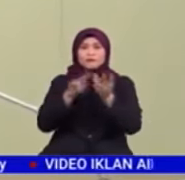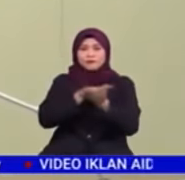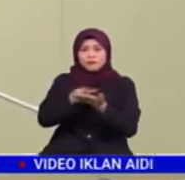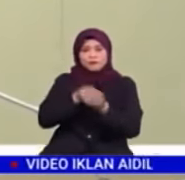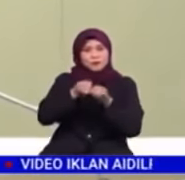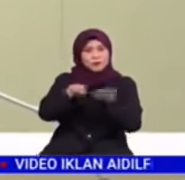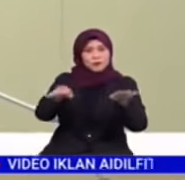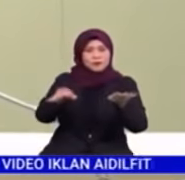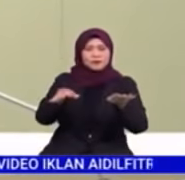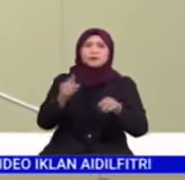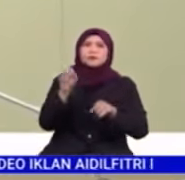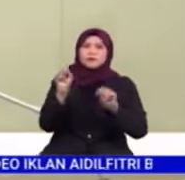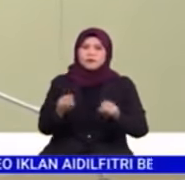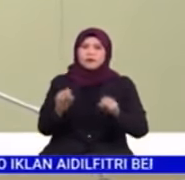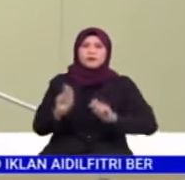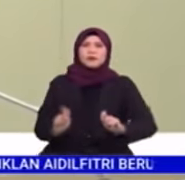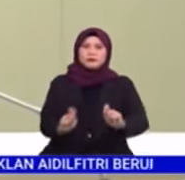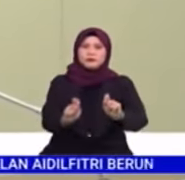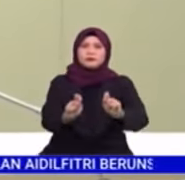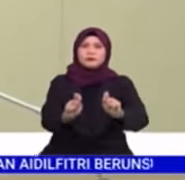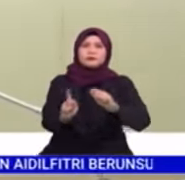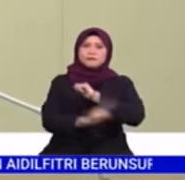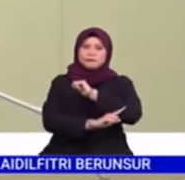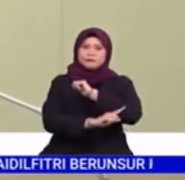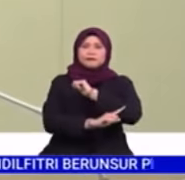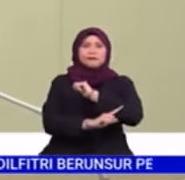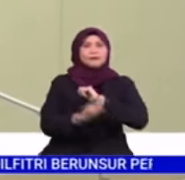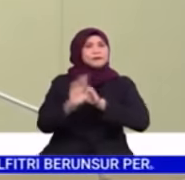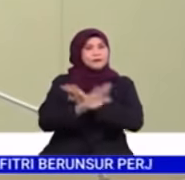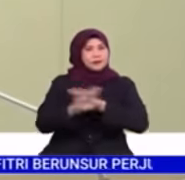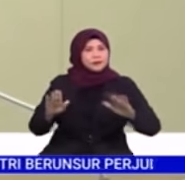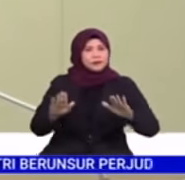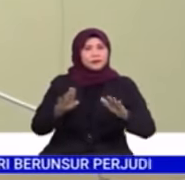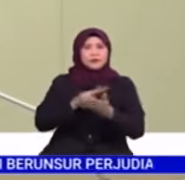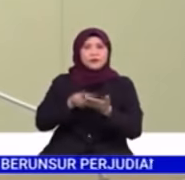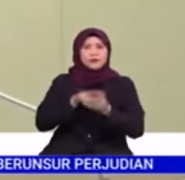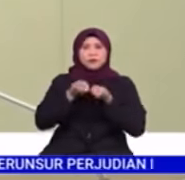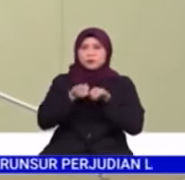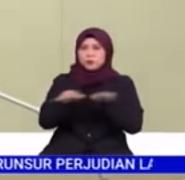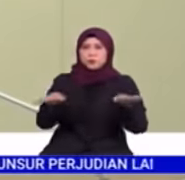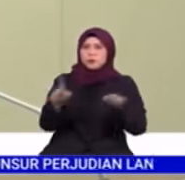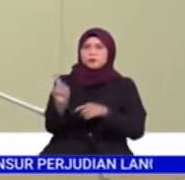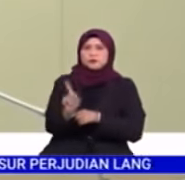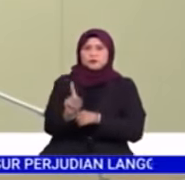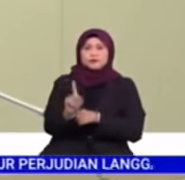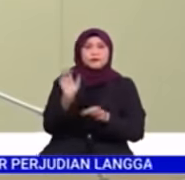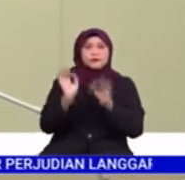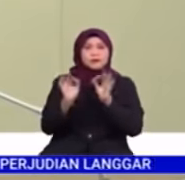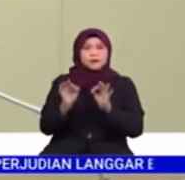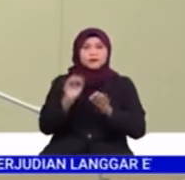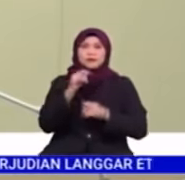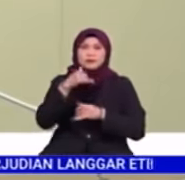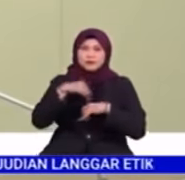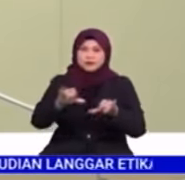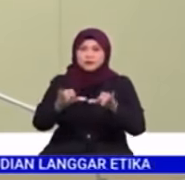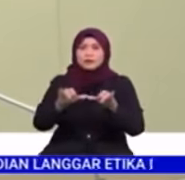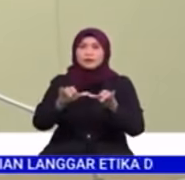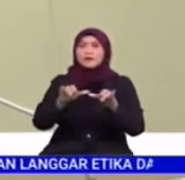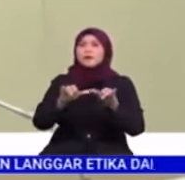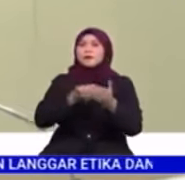kita misalkan informasi bisa berpesan tapi kalau masih hidup